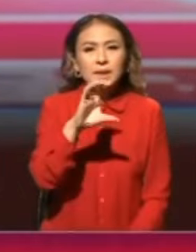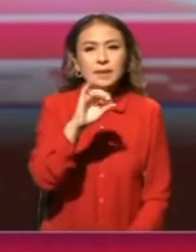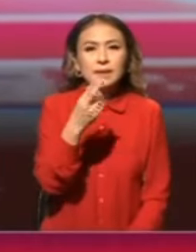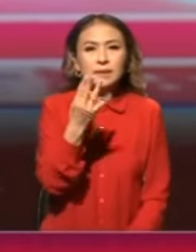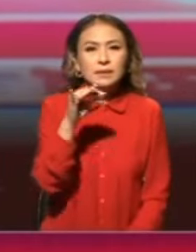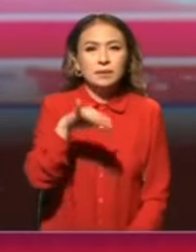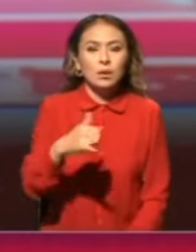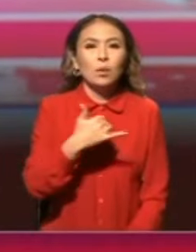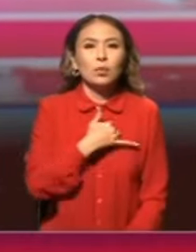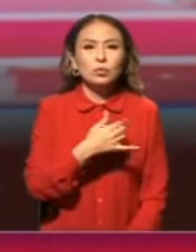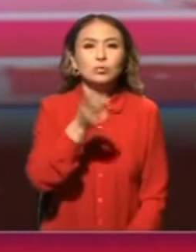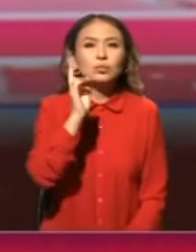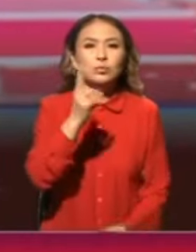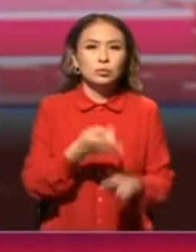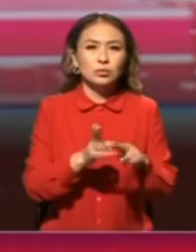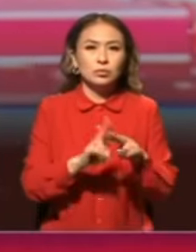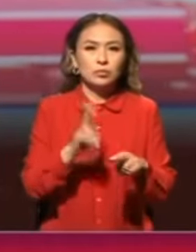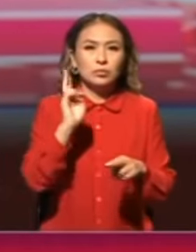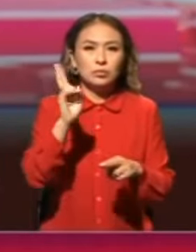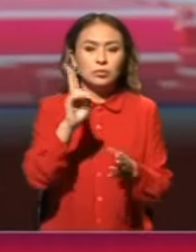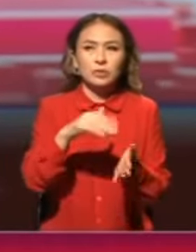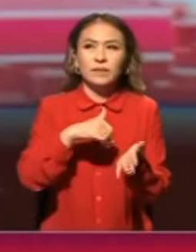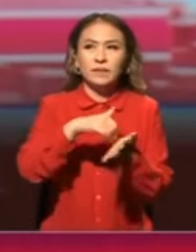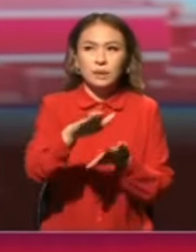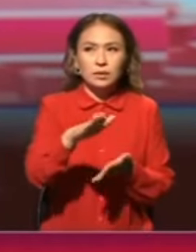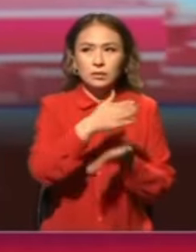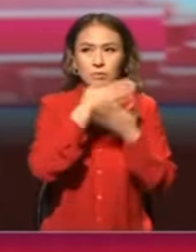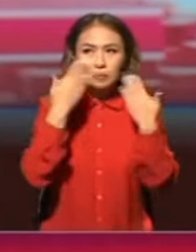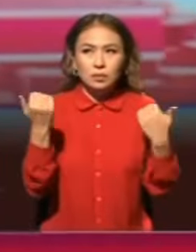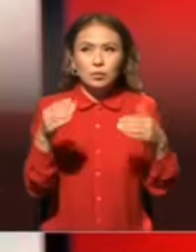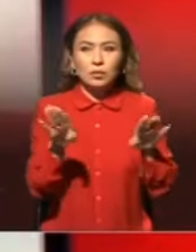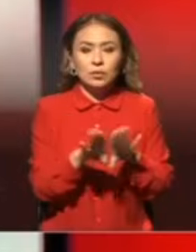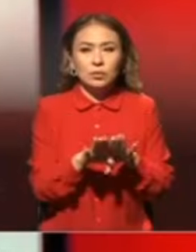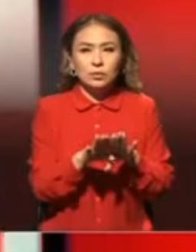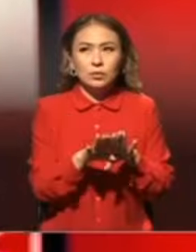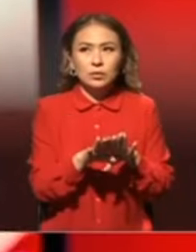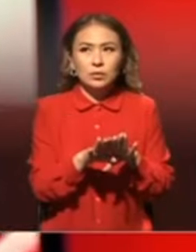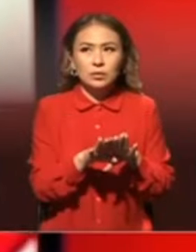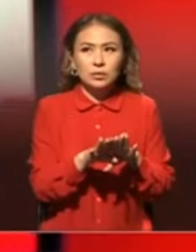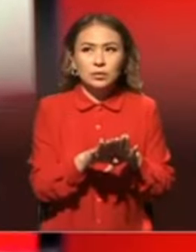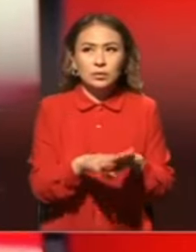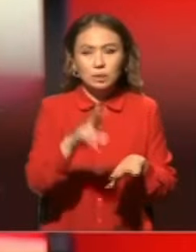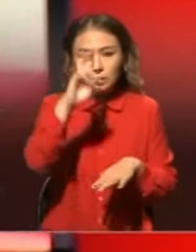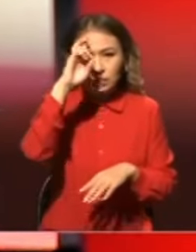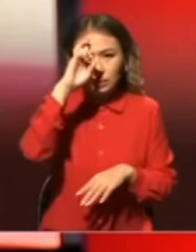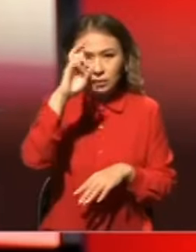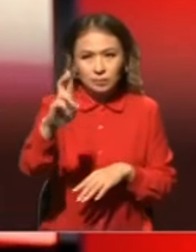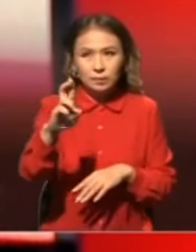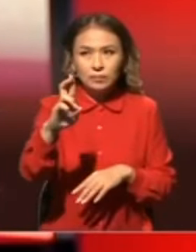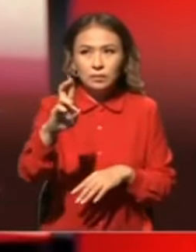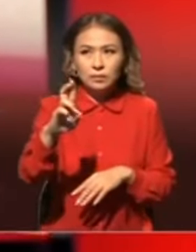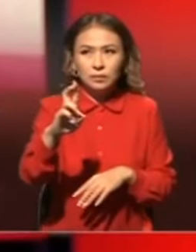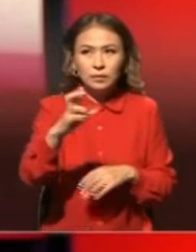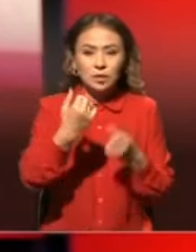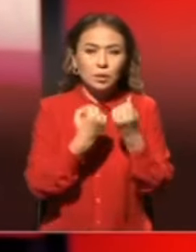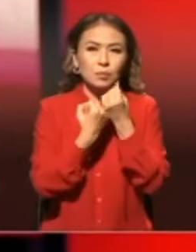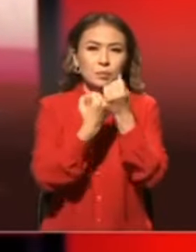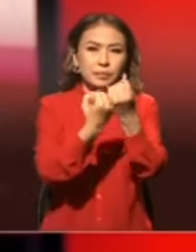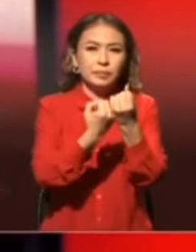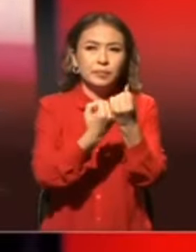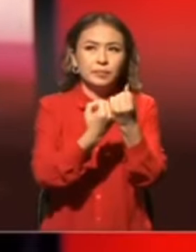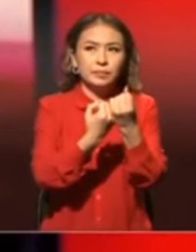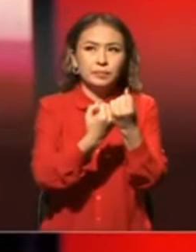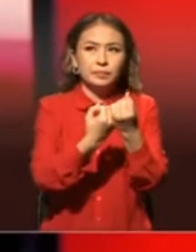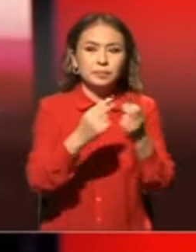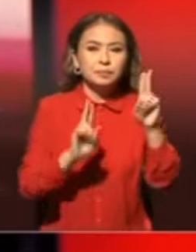Біздің фермердің қолын кім қағып отыр? Мысалы, осындай сұрақ туындайды. Бірақ бұл жерде мемлекеттік қолдау механизмдер